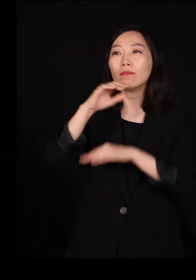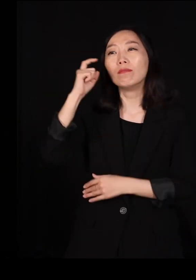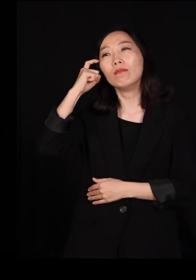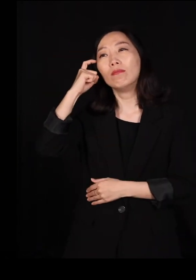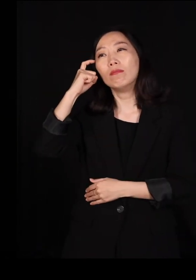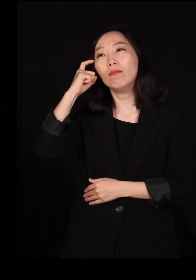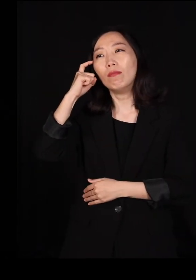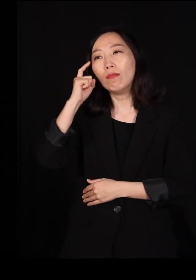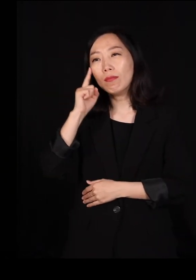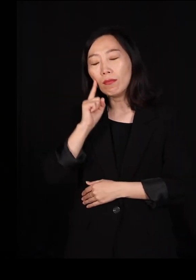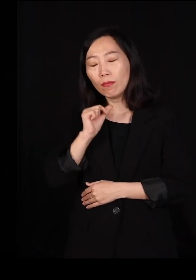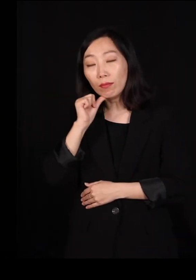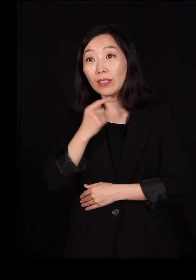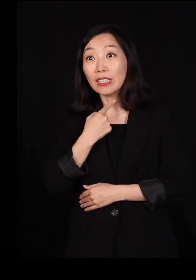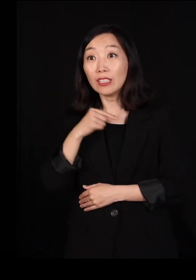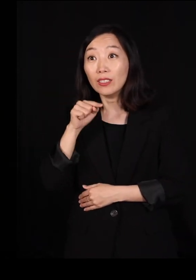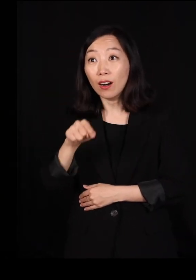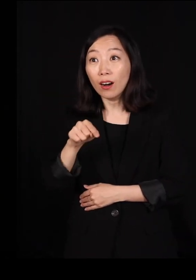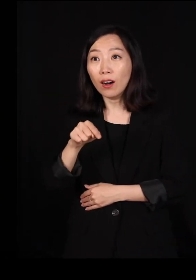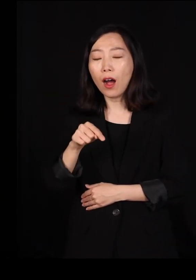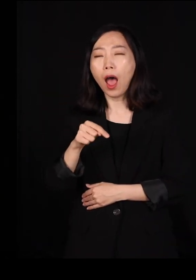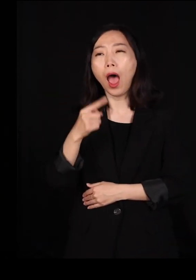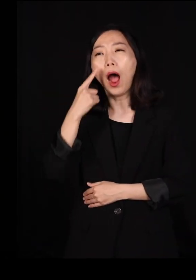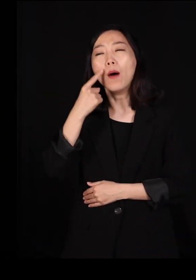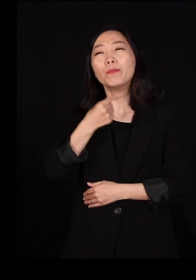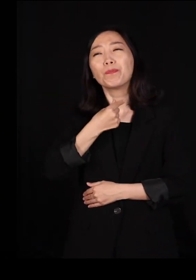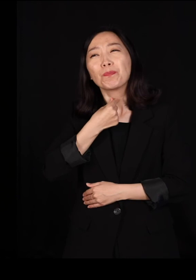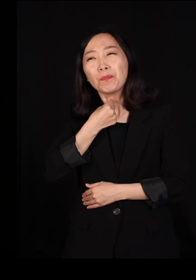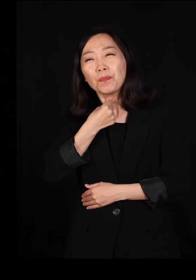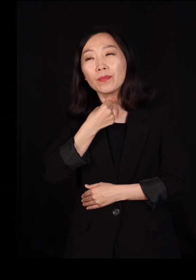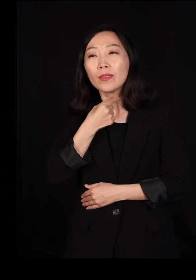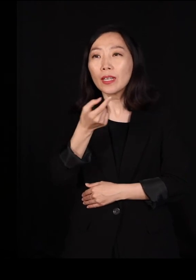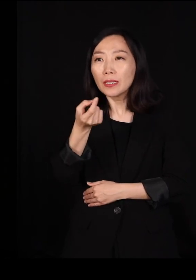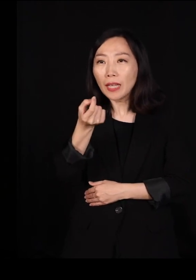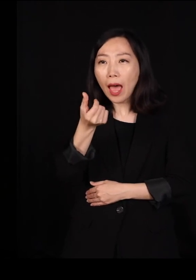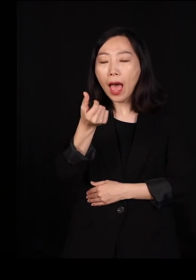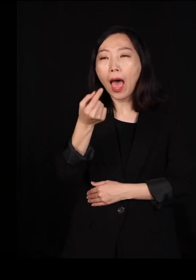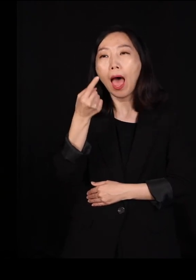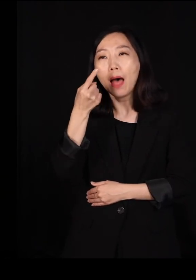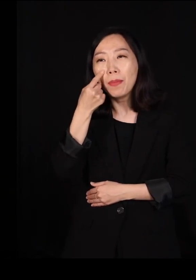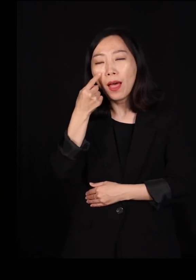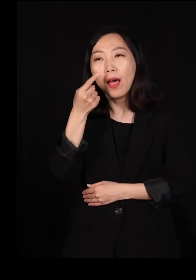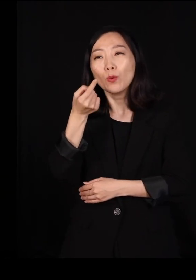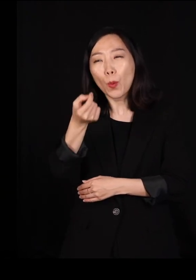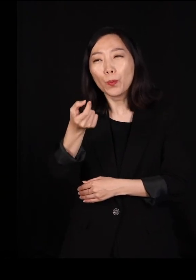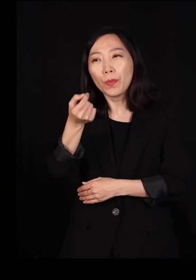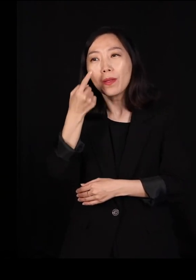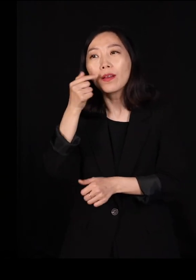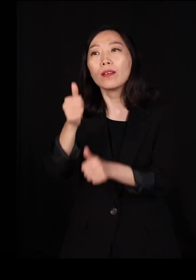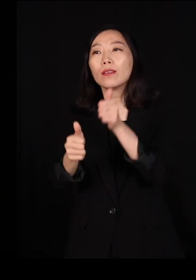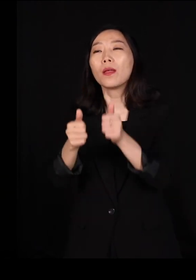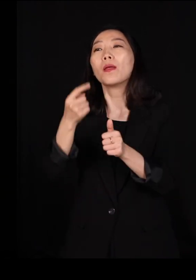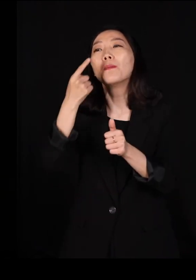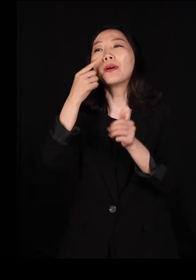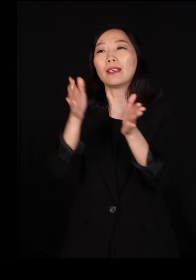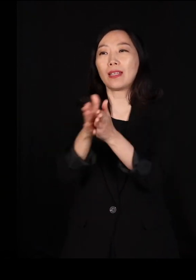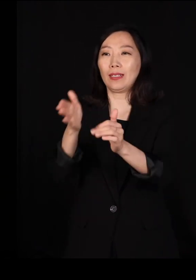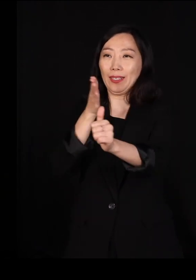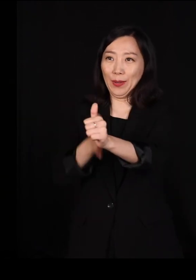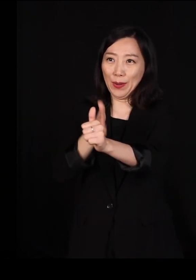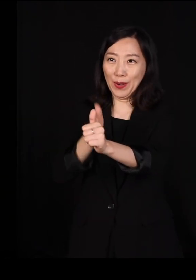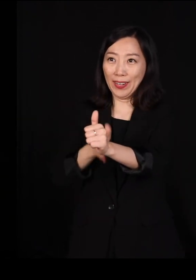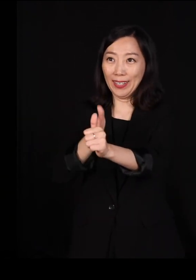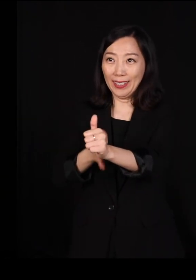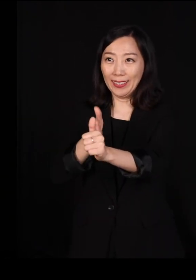생각하다가 잠들었던 거, 그런 거 너무 해보고 싶은데, 그런 것들을 소소하게 조금